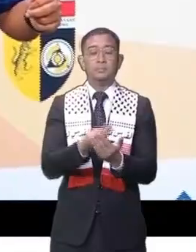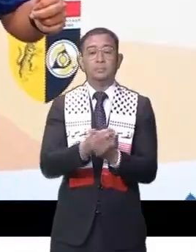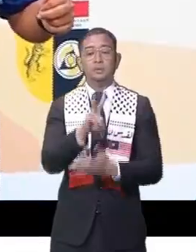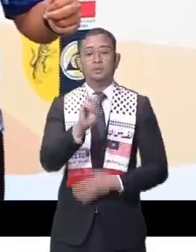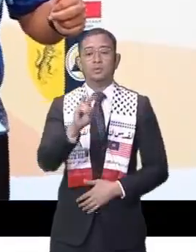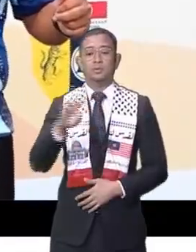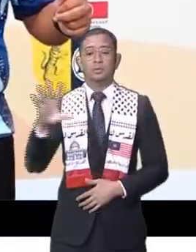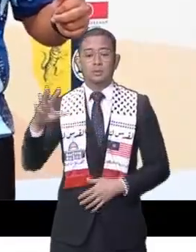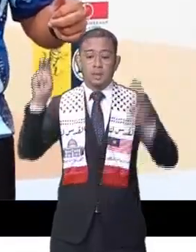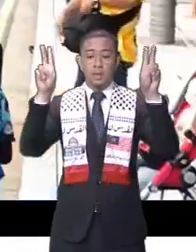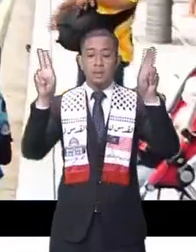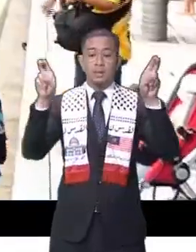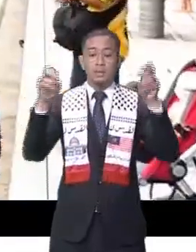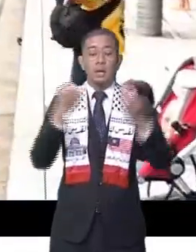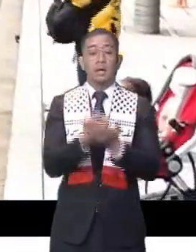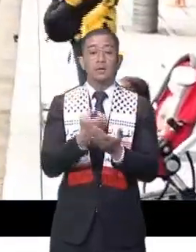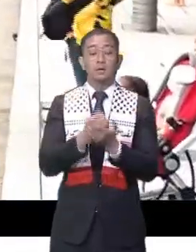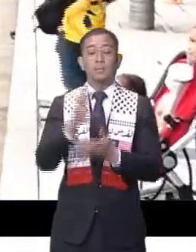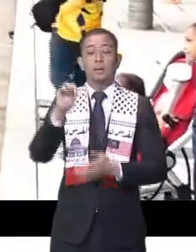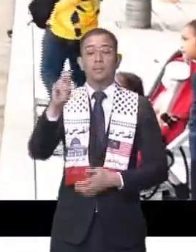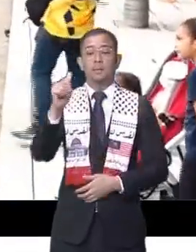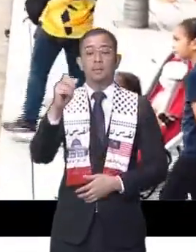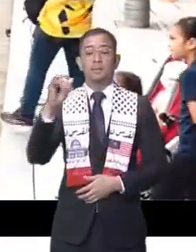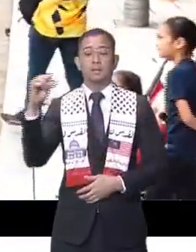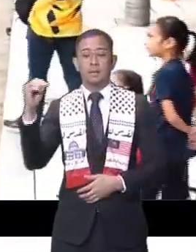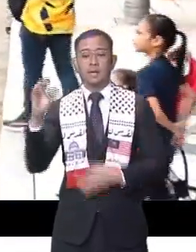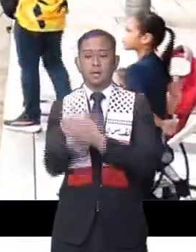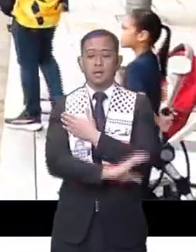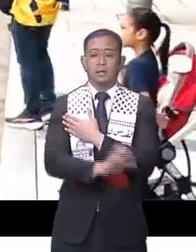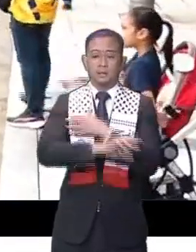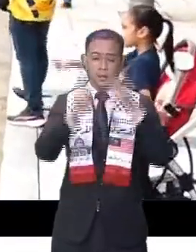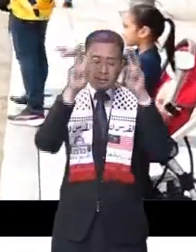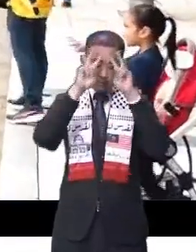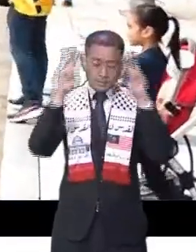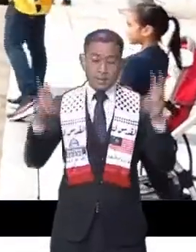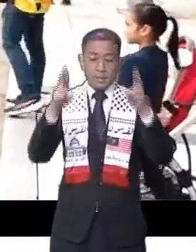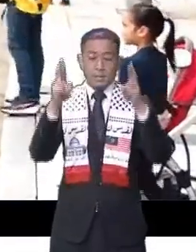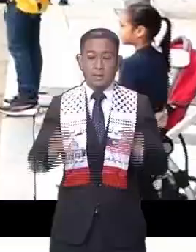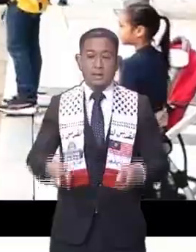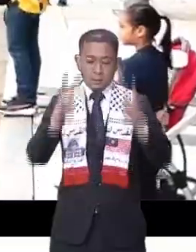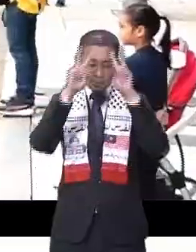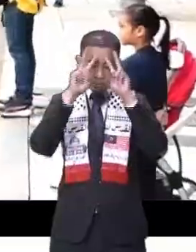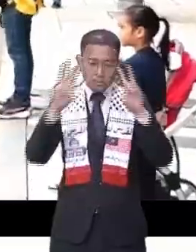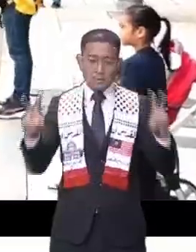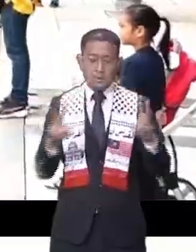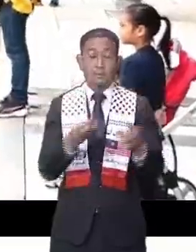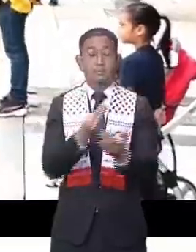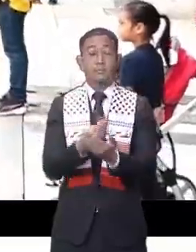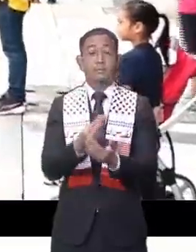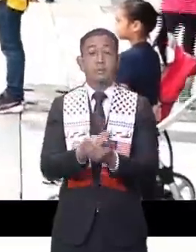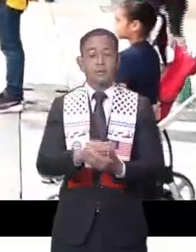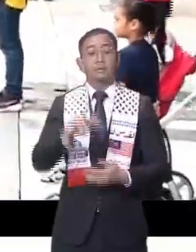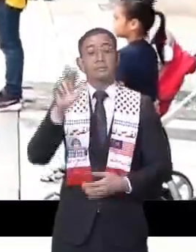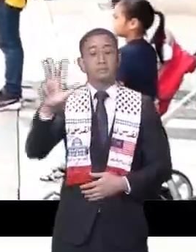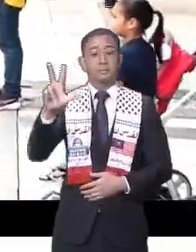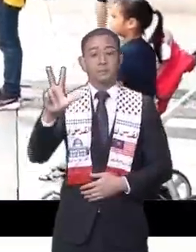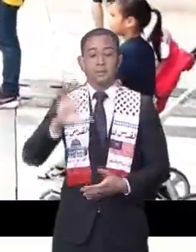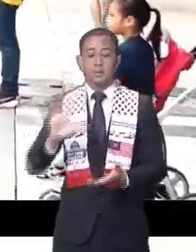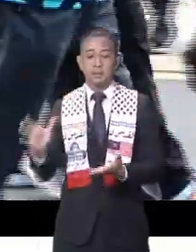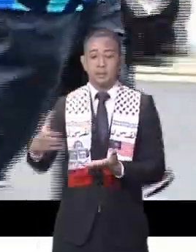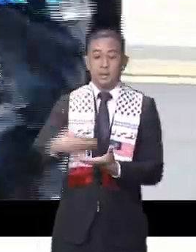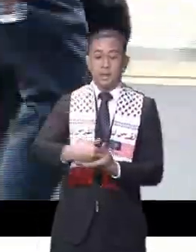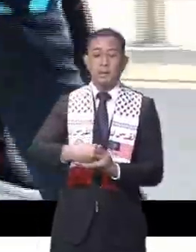2025 berakan ekonomi Madani negara makmurakyat Sejahtera itu belanjawan ketiga yang digarap kerajaan